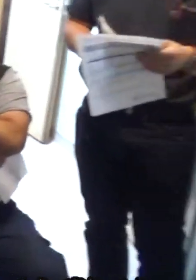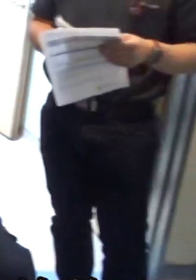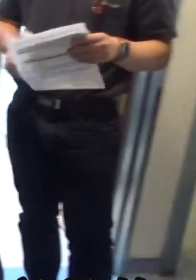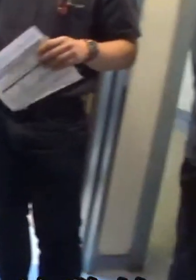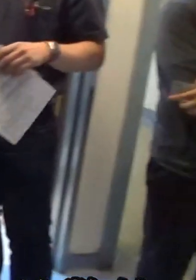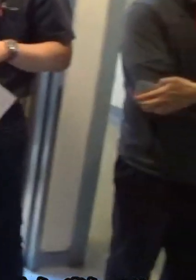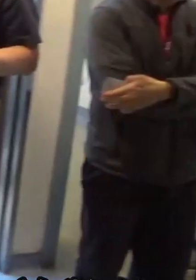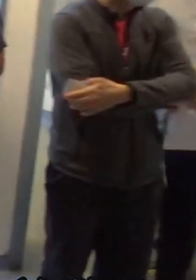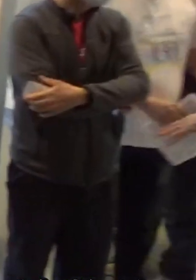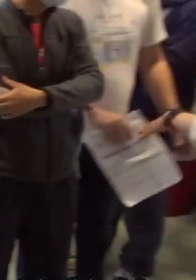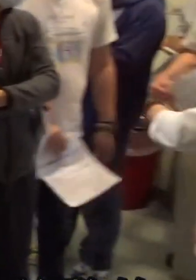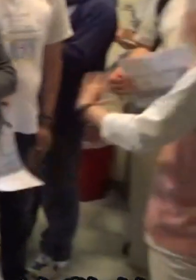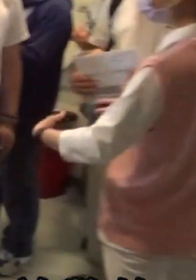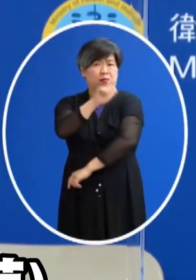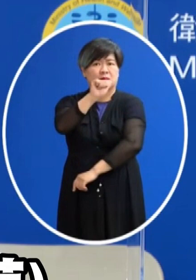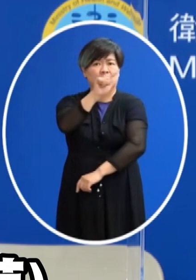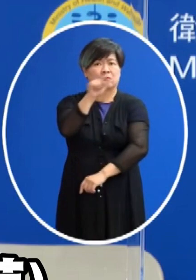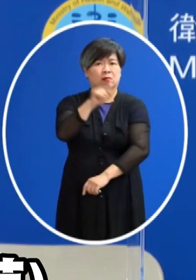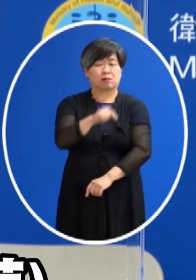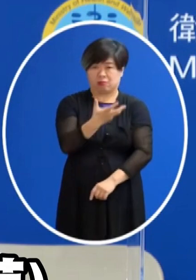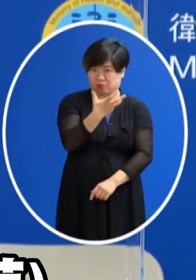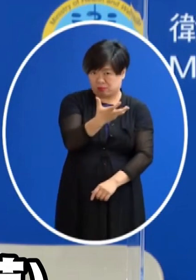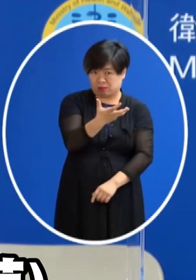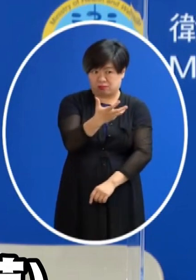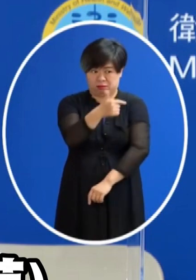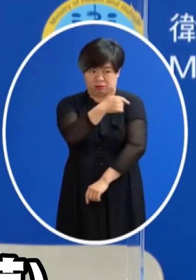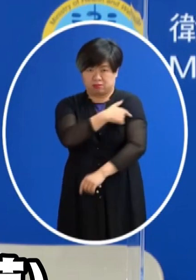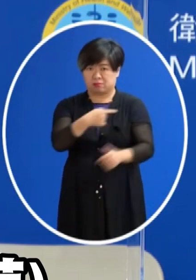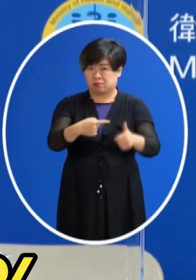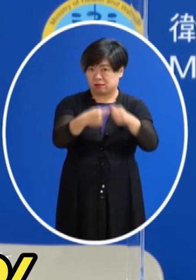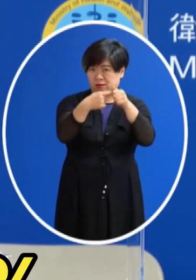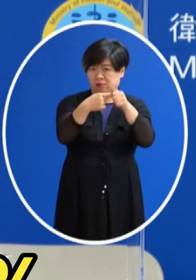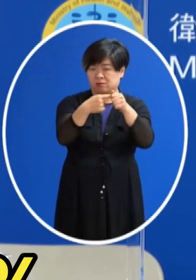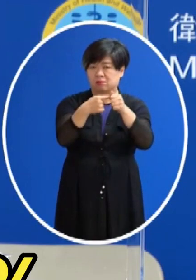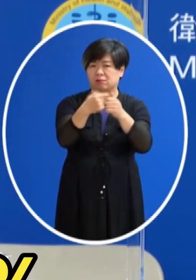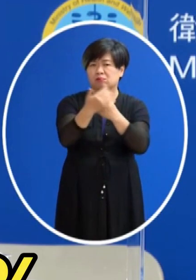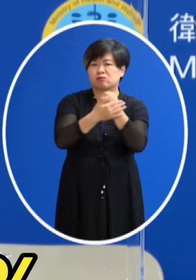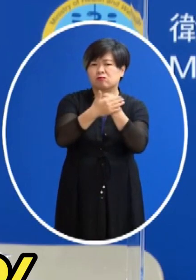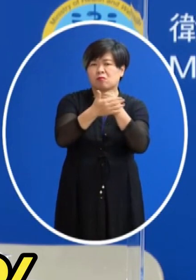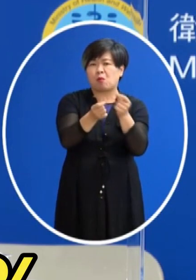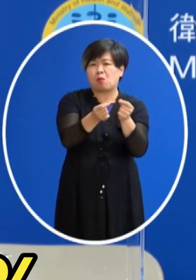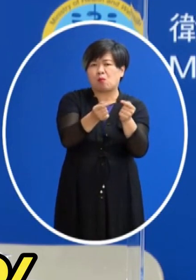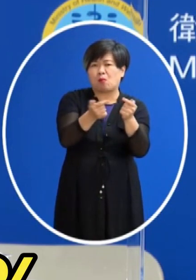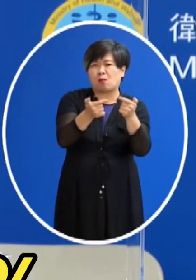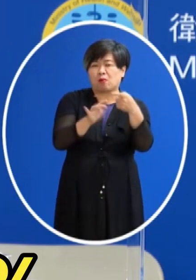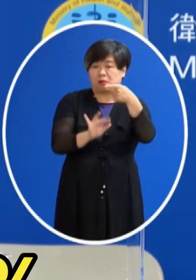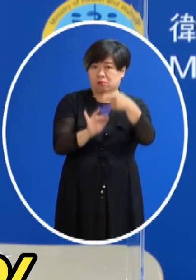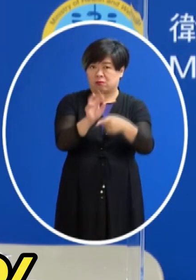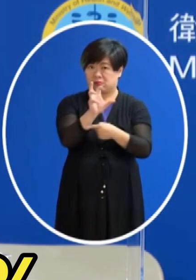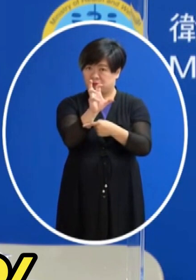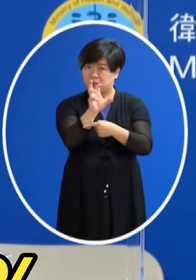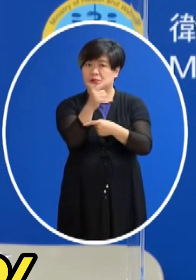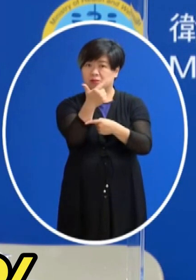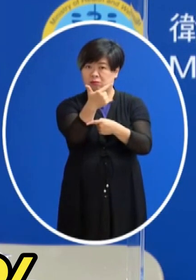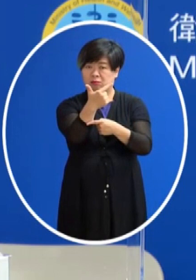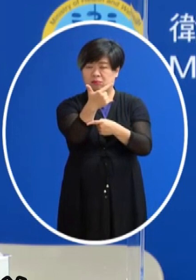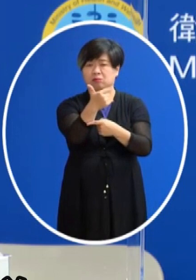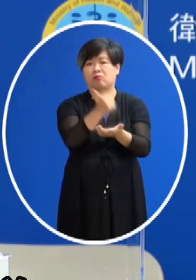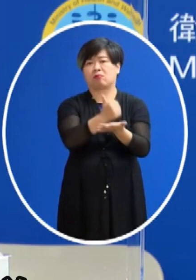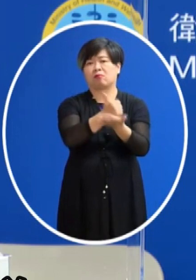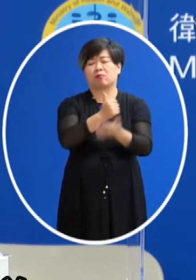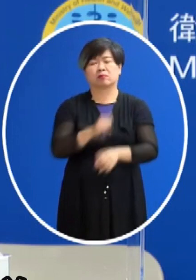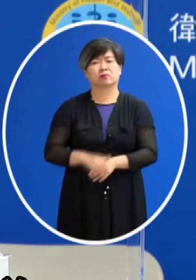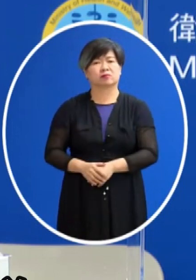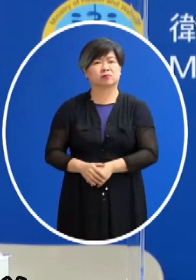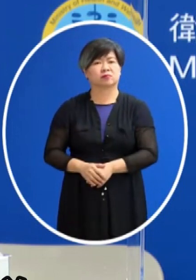是利大于弊的。 打一剂的 A 剂就保护力就可以达到86%了。那